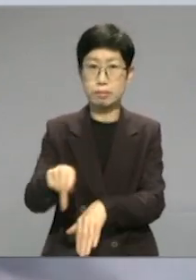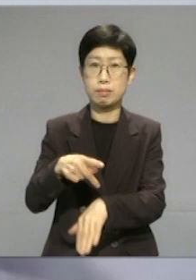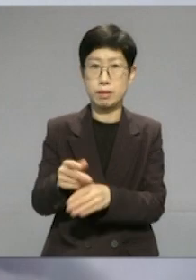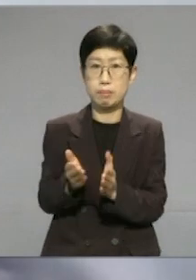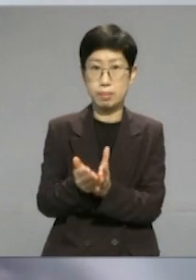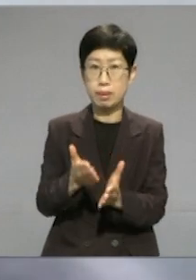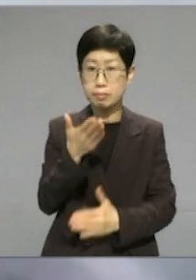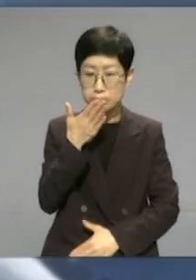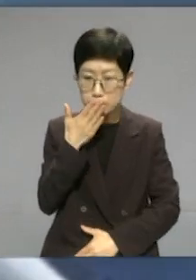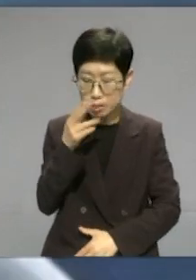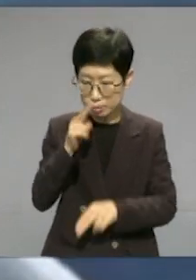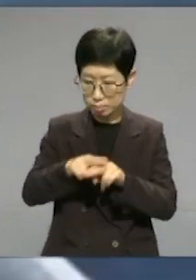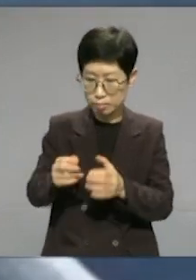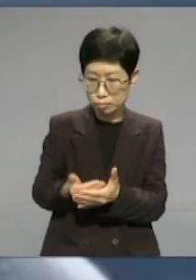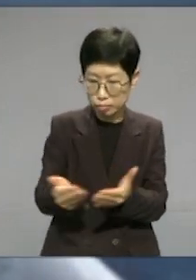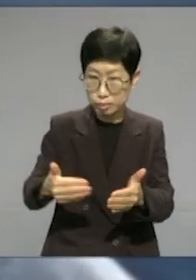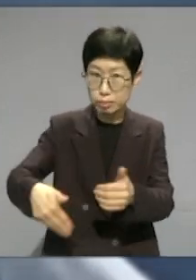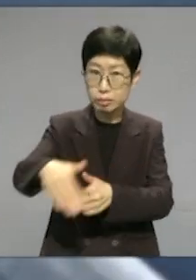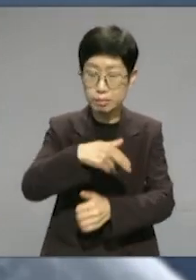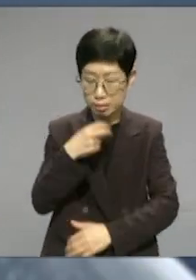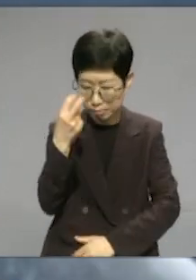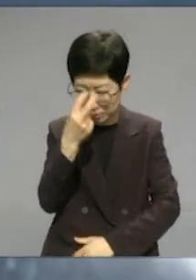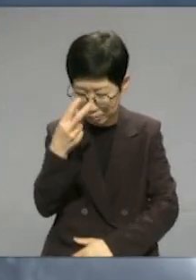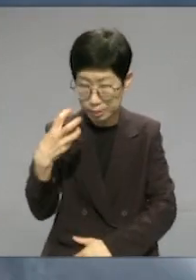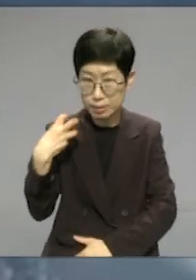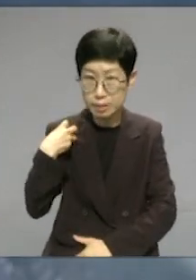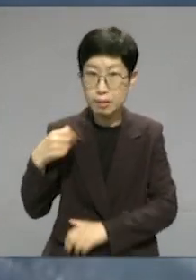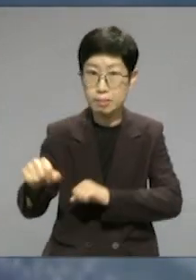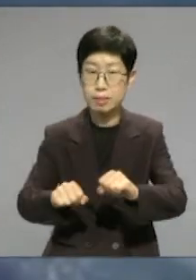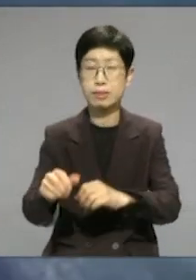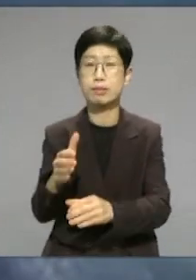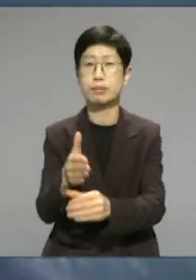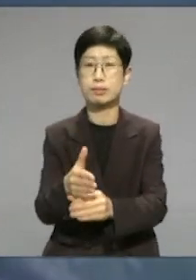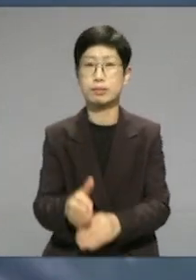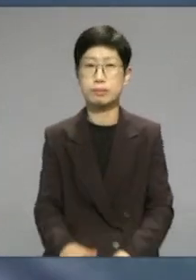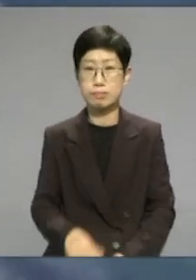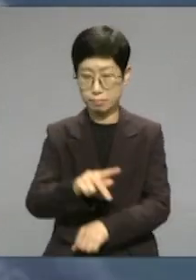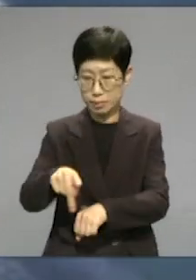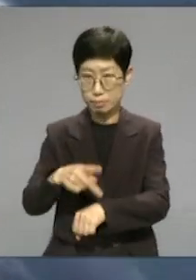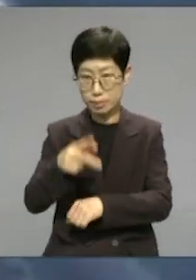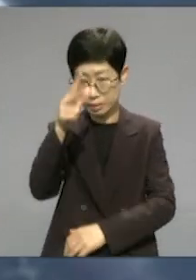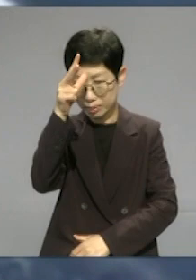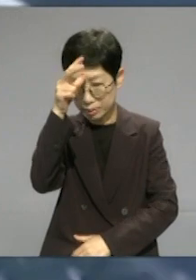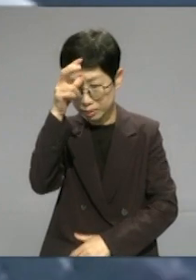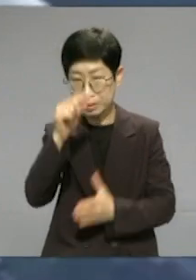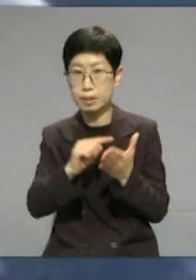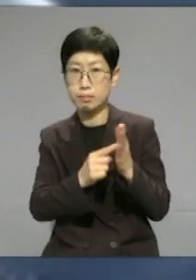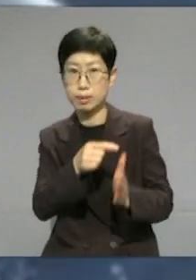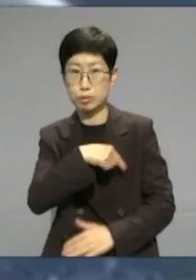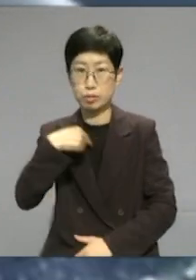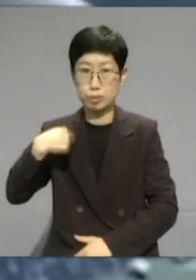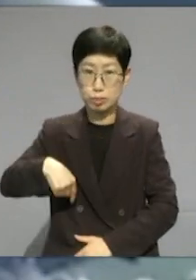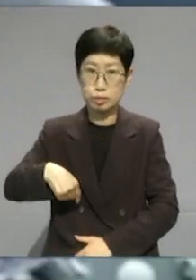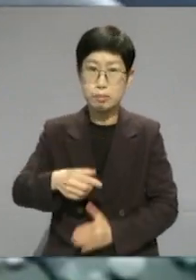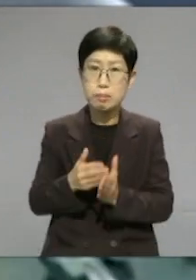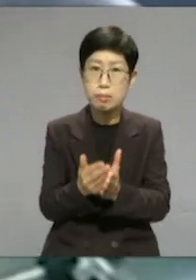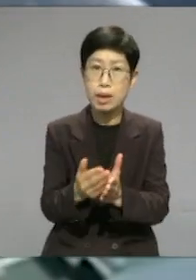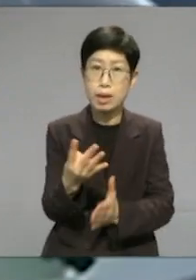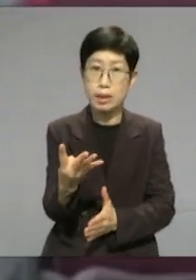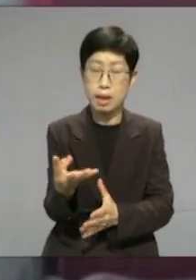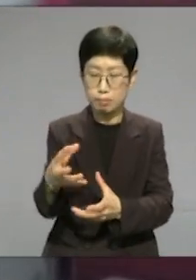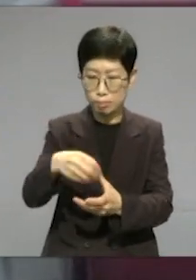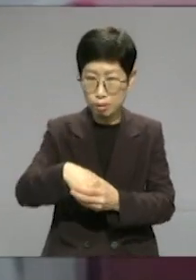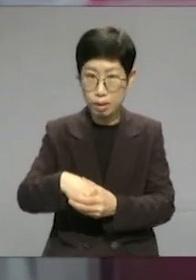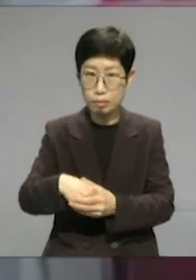연료를 보급하고 주변을 순찰하는 임무를 수행 중이었습니다 필리핀 해경은 중국 해경선 내척동 중국